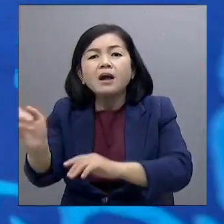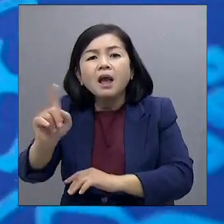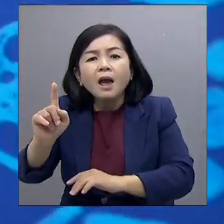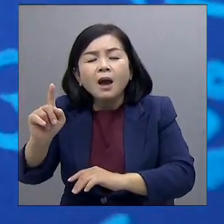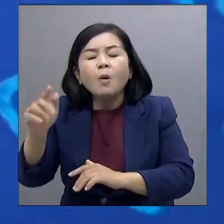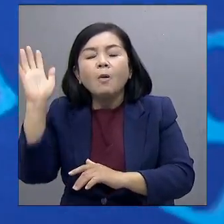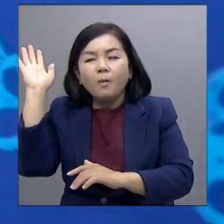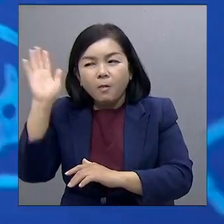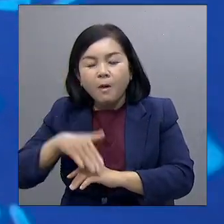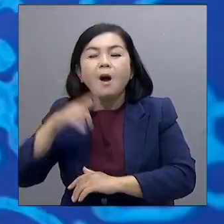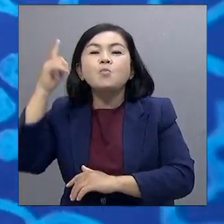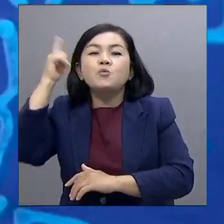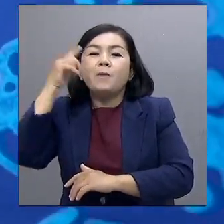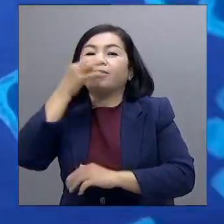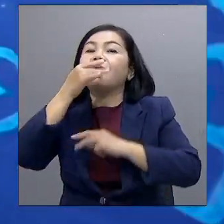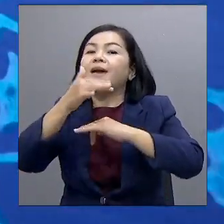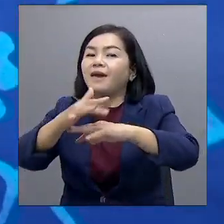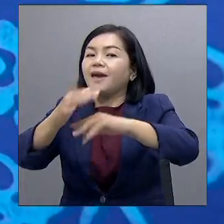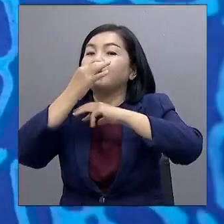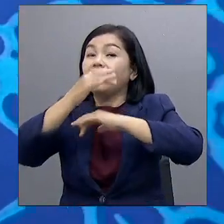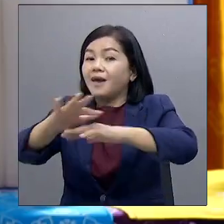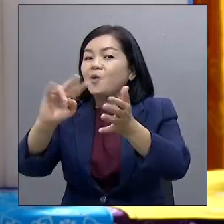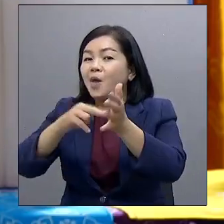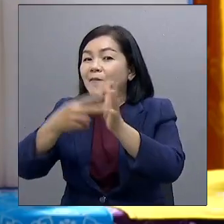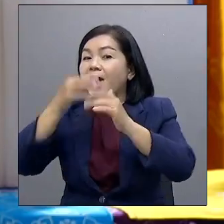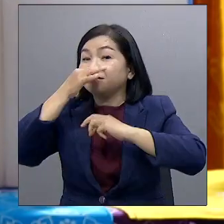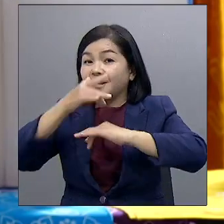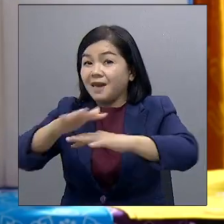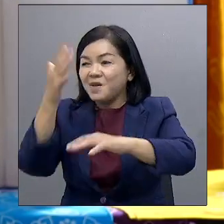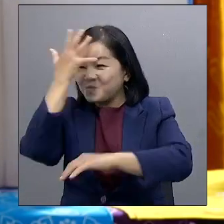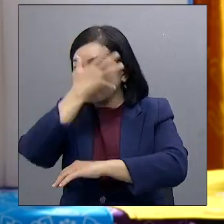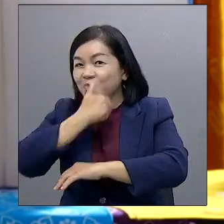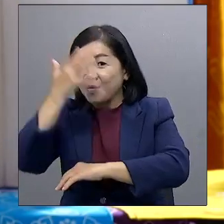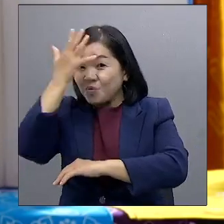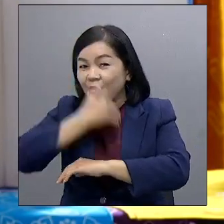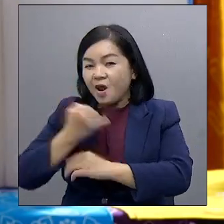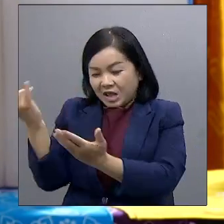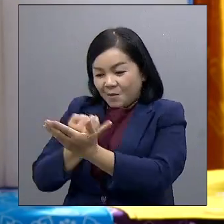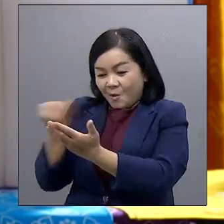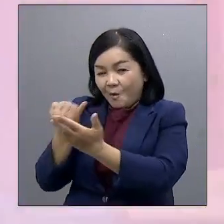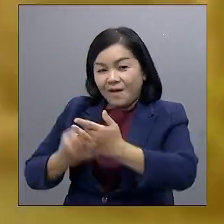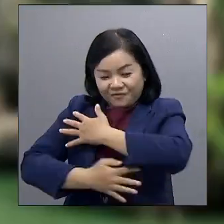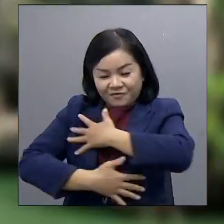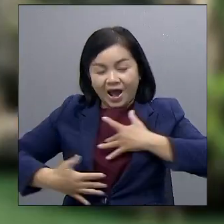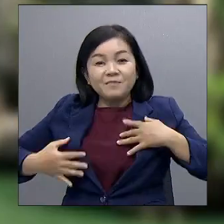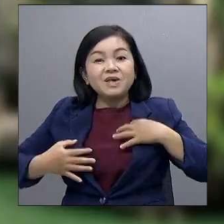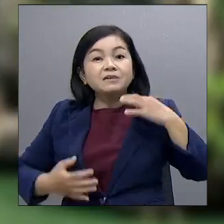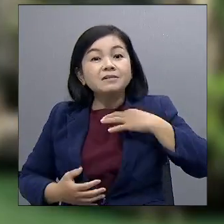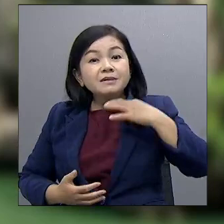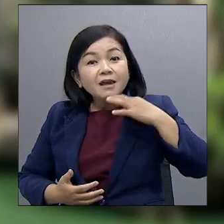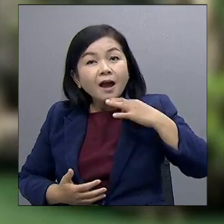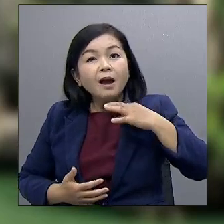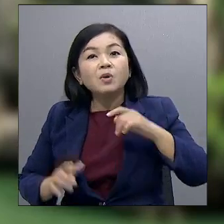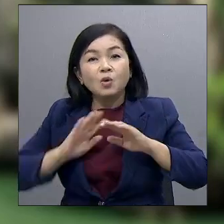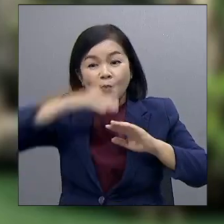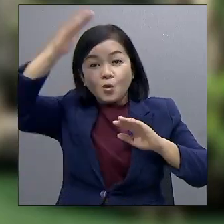เป็นจังหวัดที่อยู่ติดทะเลอันดามันอ่าท้องทะเลสวยงามเราก็นำมาอยู่บนตัวเสื้อแล้วก็เขาตะปู